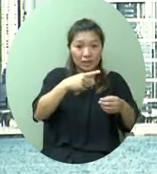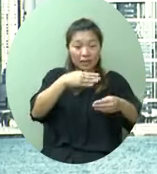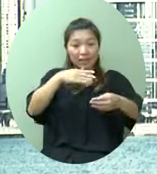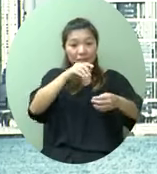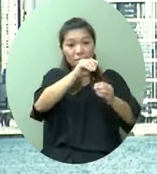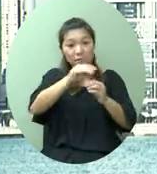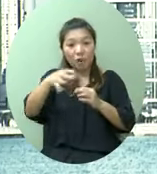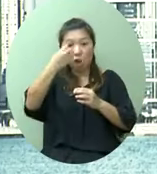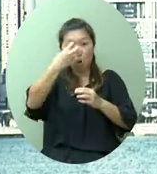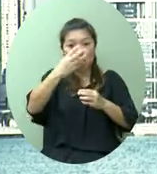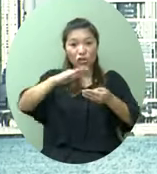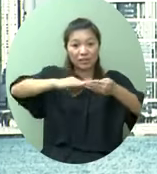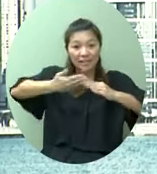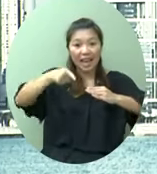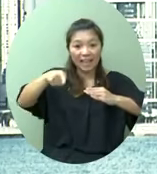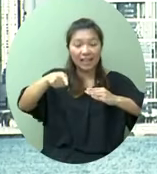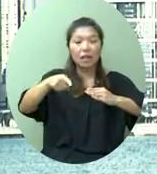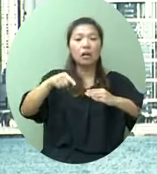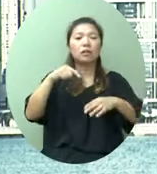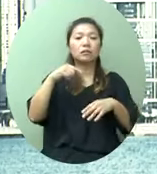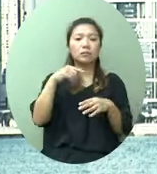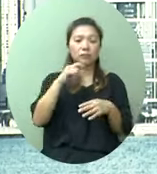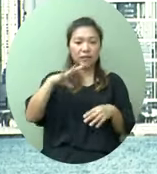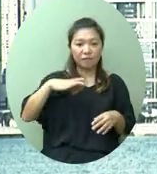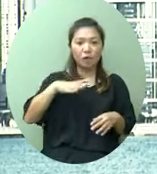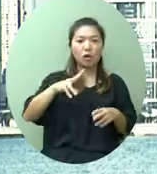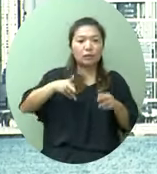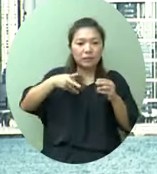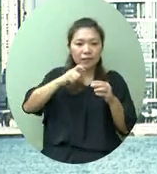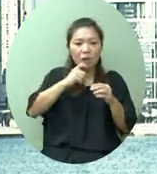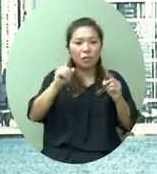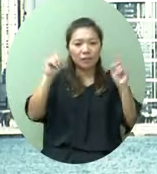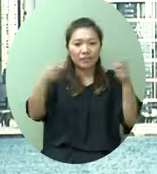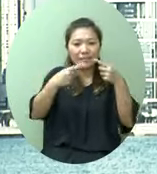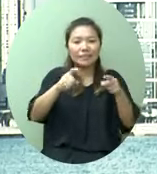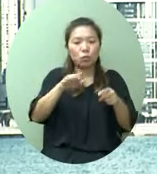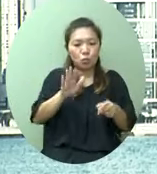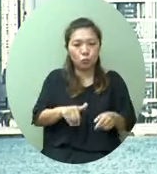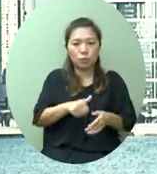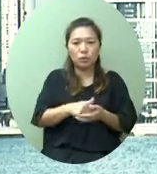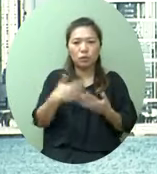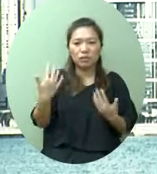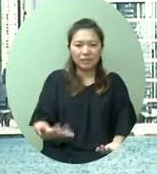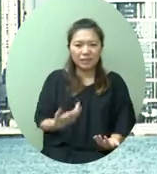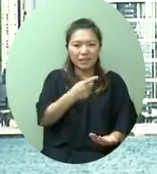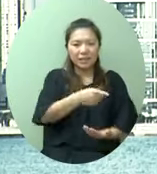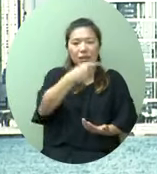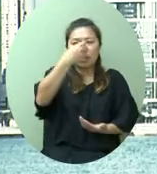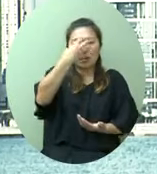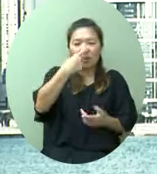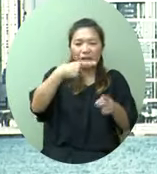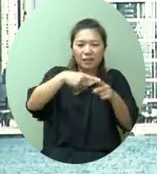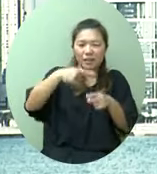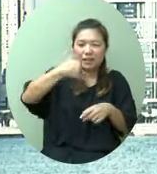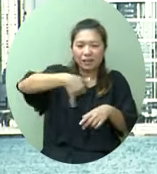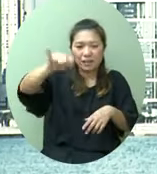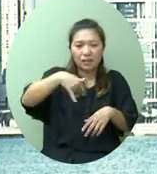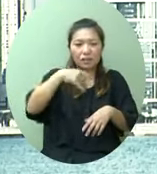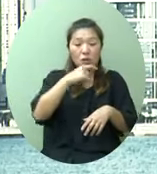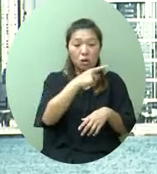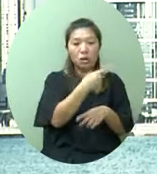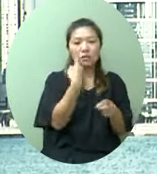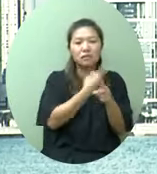情況啦。喺機場方面，客運當然係好慘淡，每日都係得嘅幾千客嚇。咁但喺貨